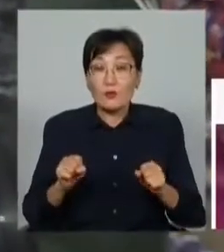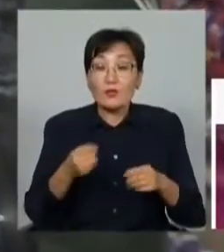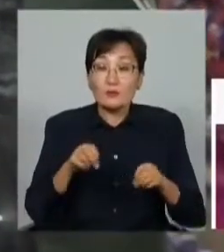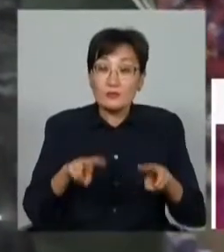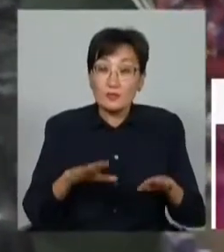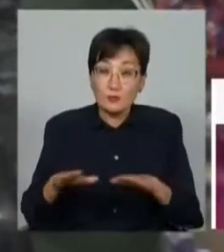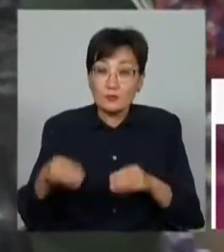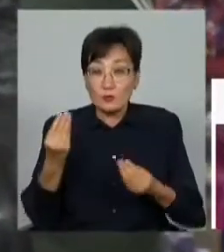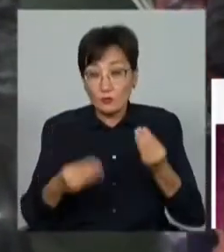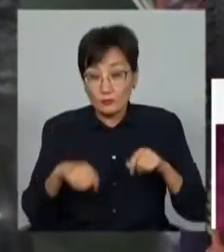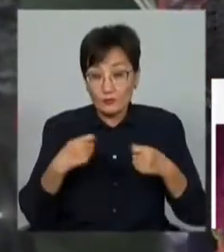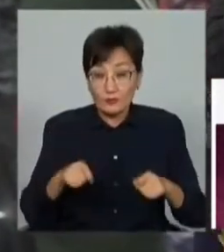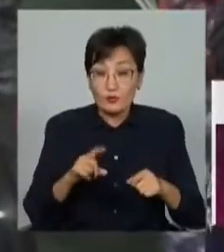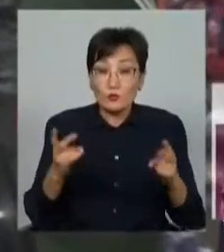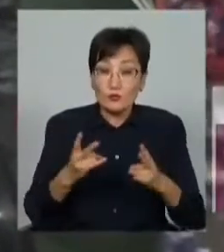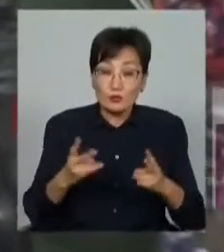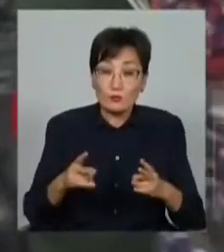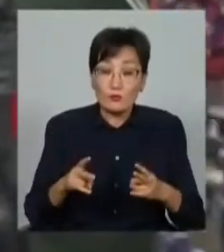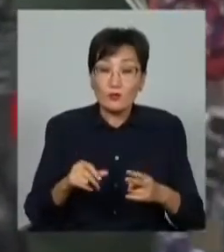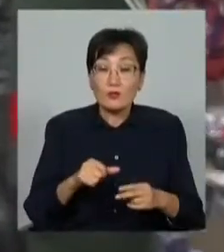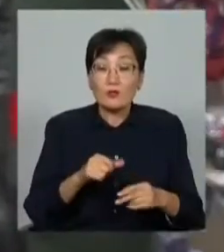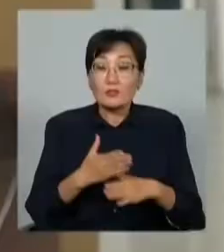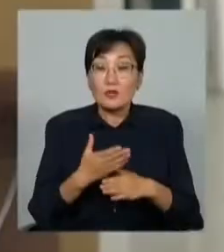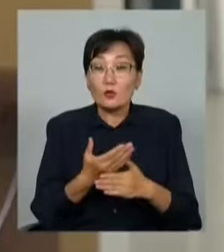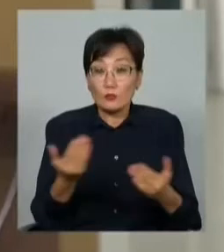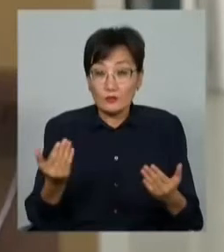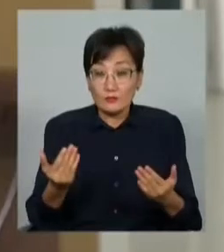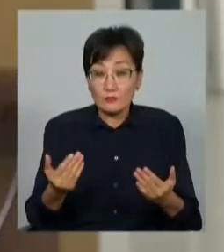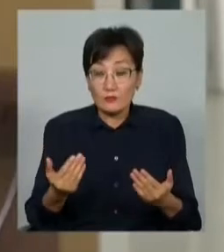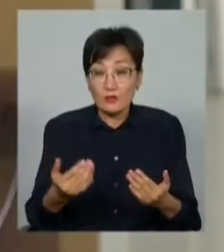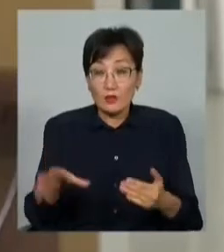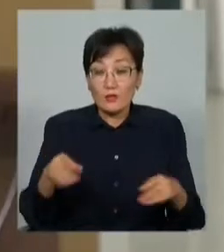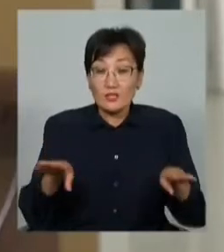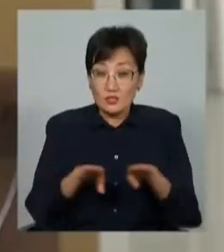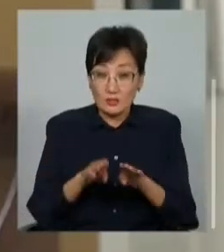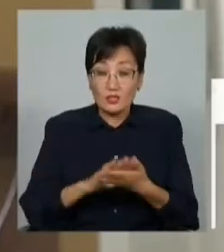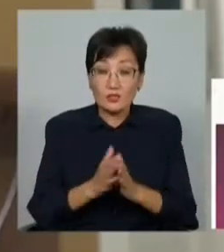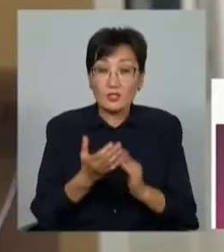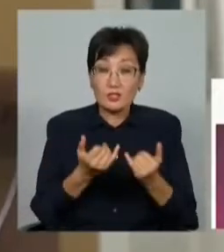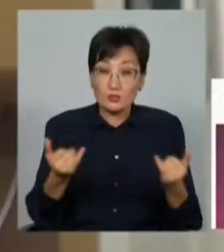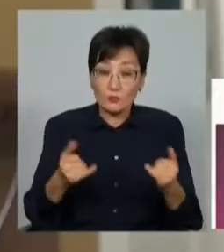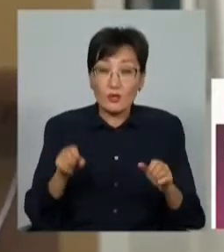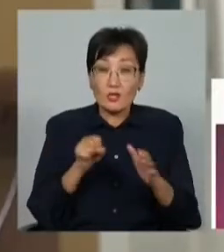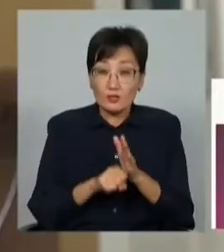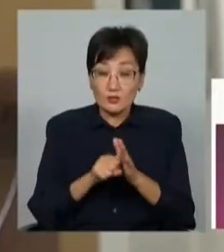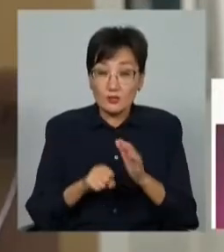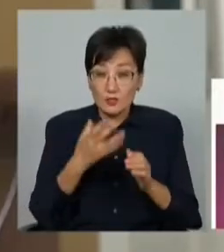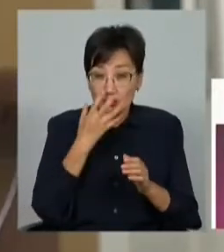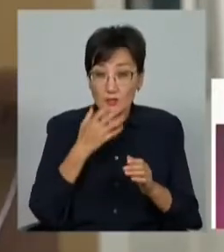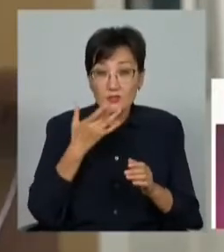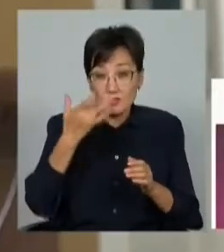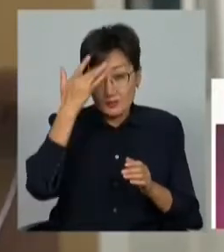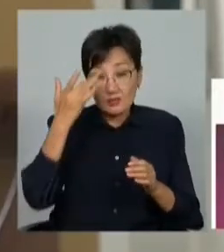аласың. Не керек дейді саған, өзіңе көмектесе де. Барлығы жабық, барлығы жағдай жасалған. Қыста жылы, жазда